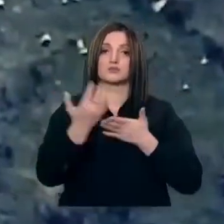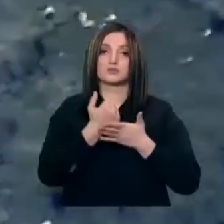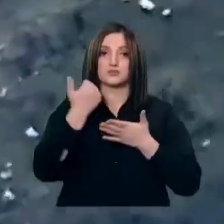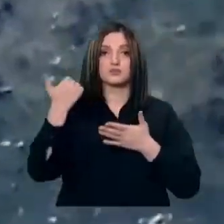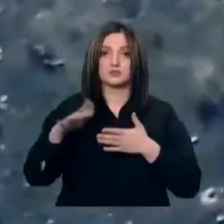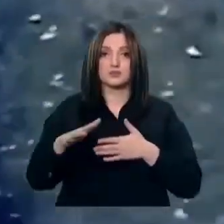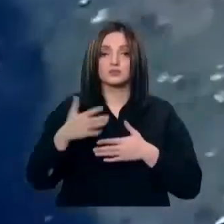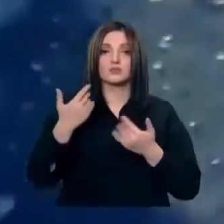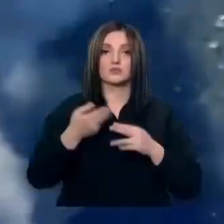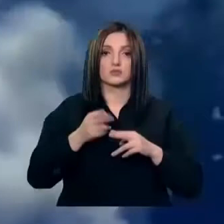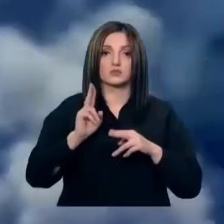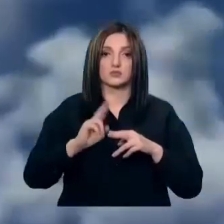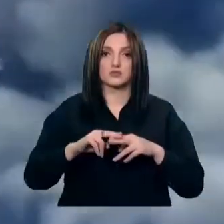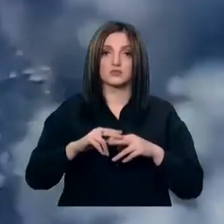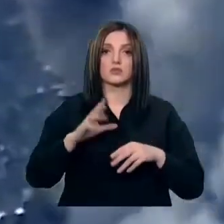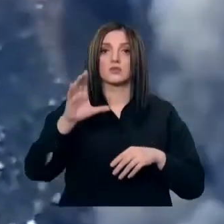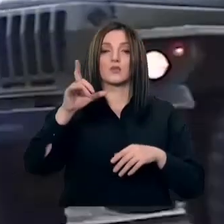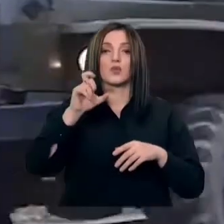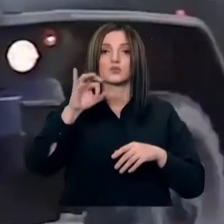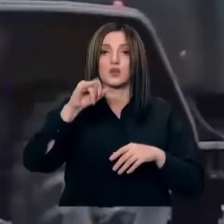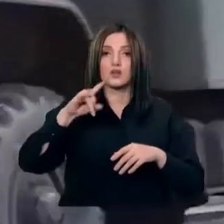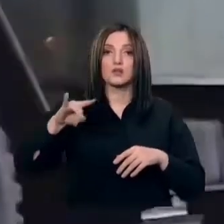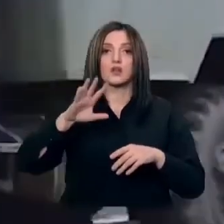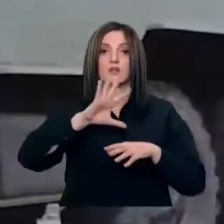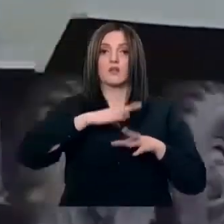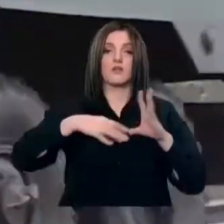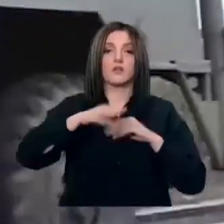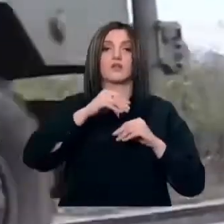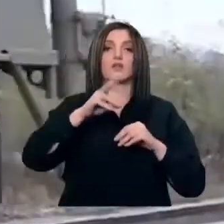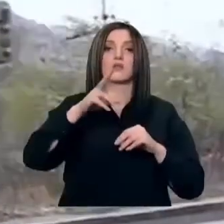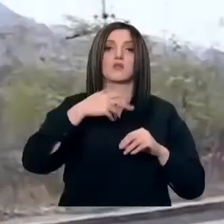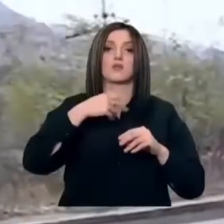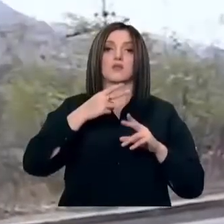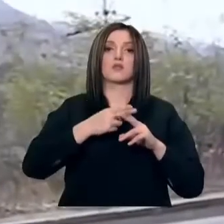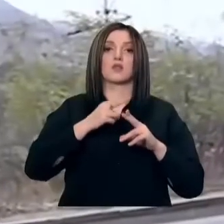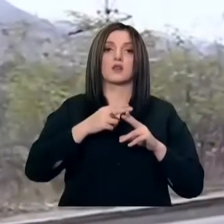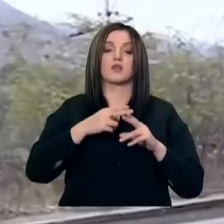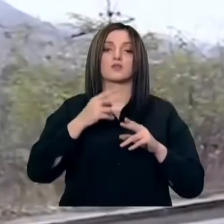olmaqla separatçıların başımıza gətirdiyi bütün faciələrin qisasını dəmir